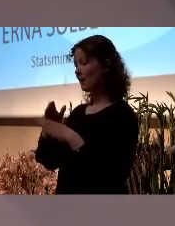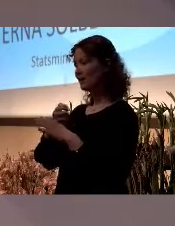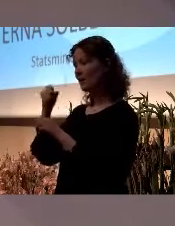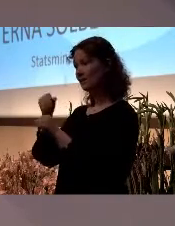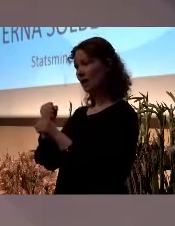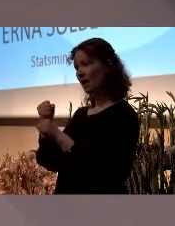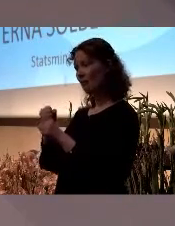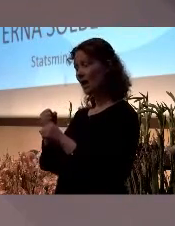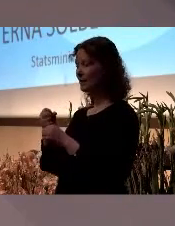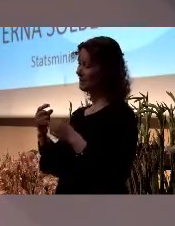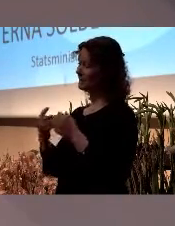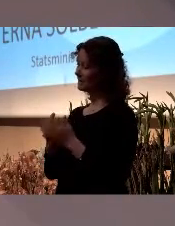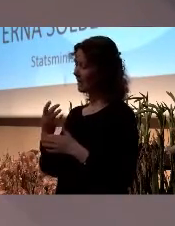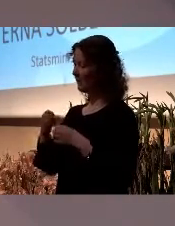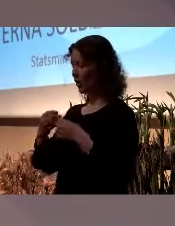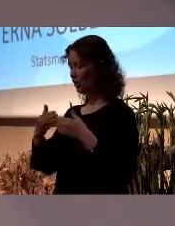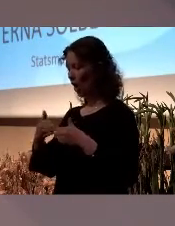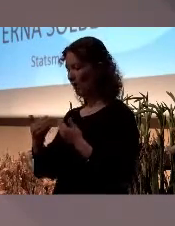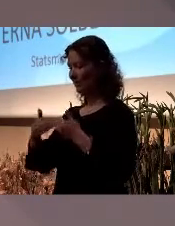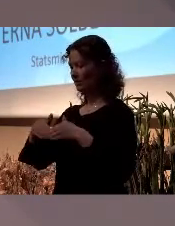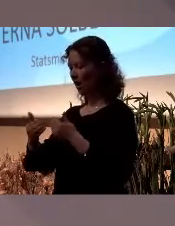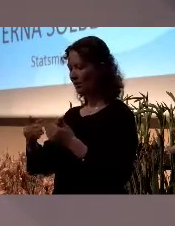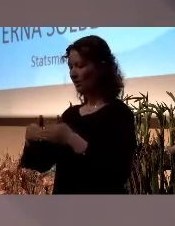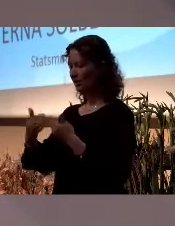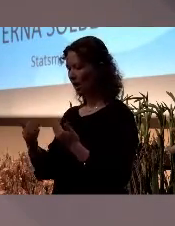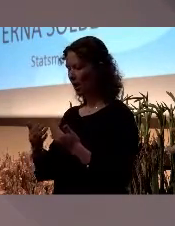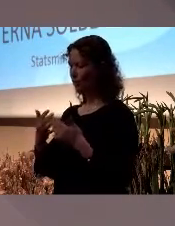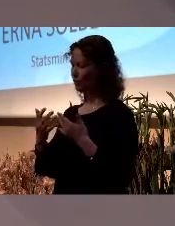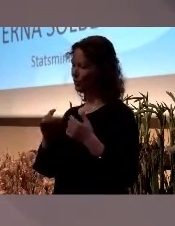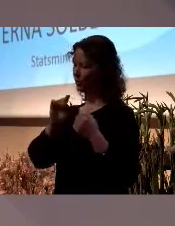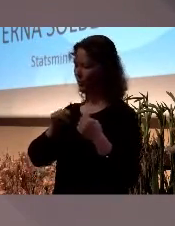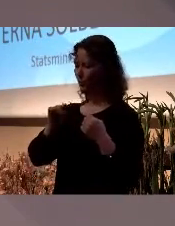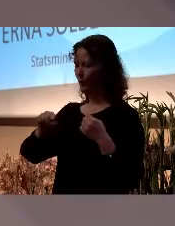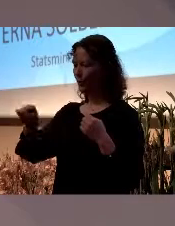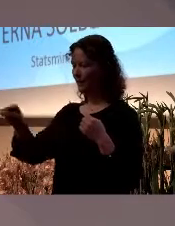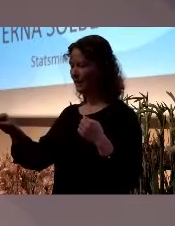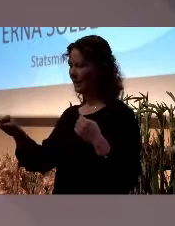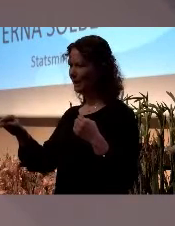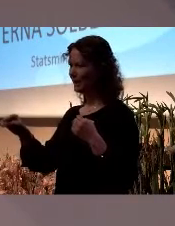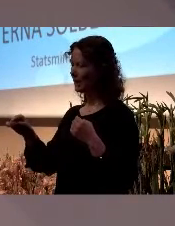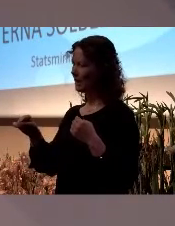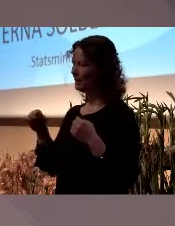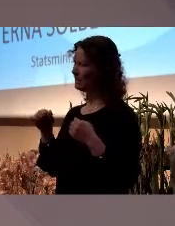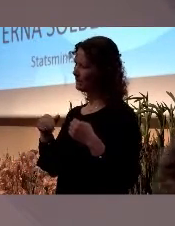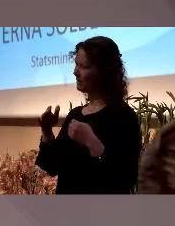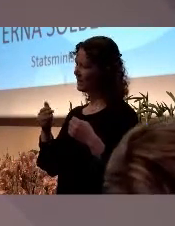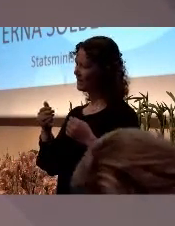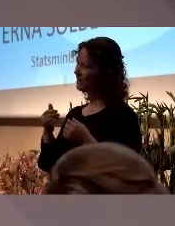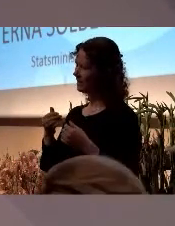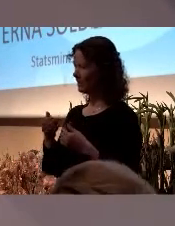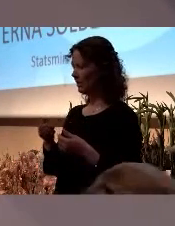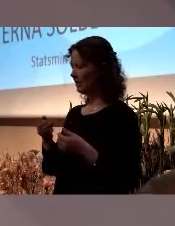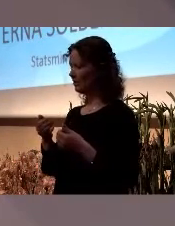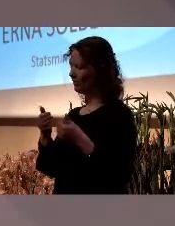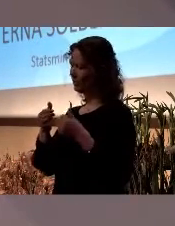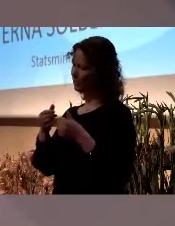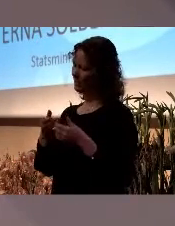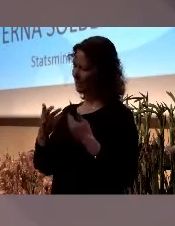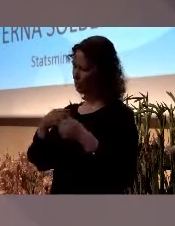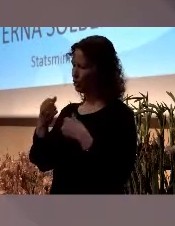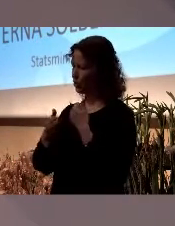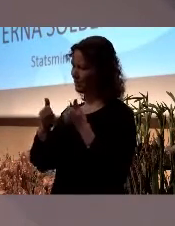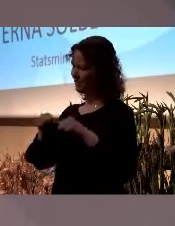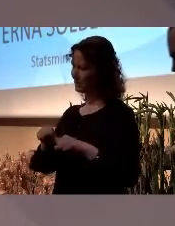Kvalitetsarbeid er noe som skjer dag til dag stendig rundt omkring, og er litt lett vanskeligere å vedta